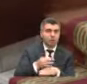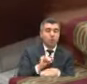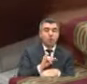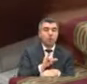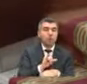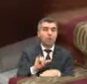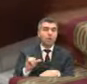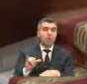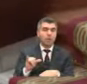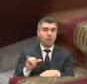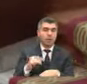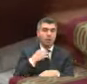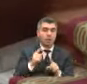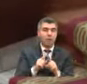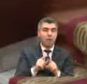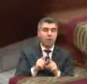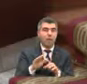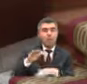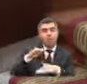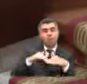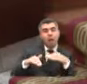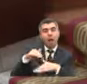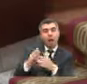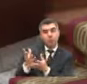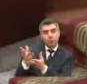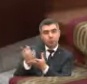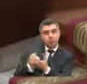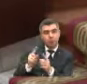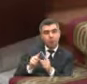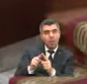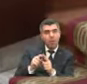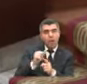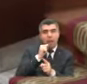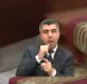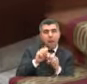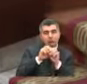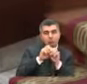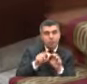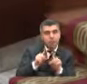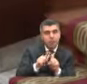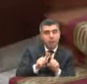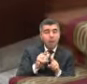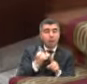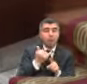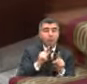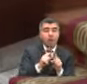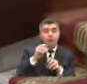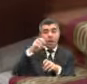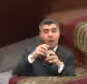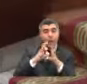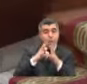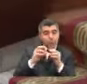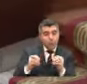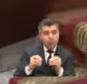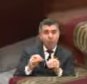الا نلجا الى تحليه مياه البحر الا عندما تكون فعلا الحاجه ماسه الى ذلك، والا في الاولويه غتعطى